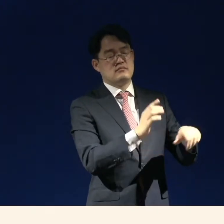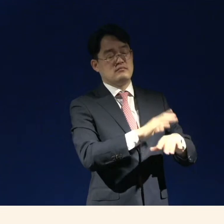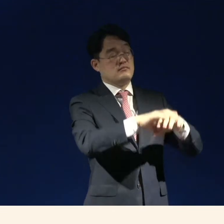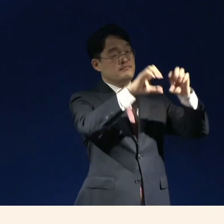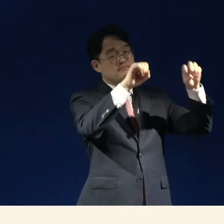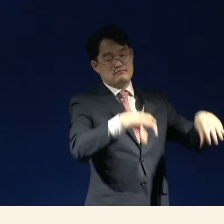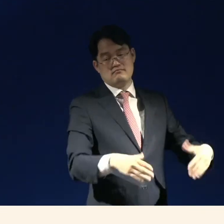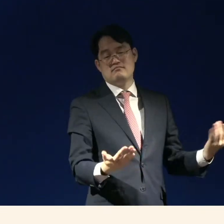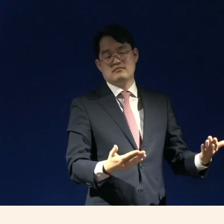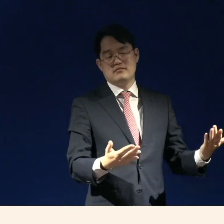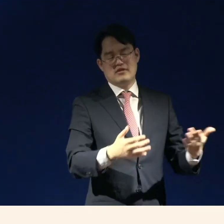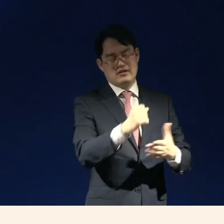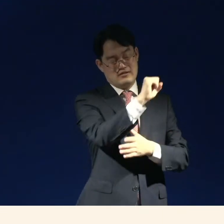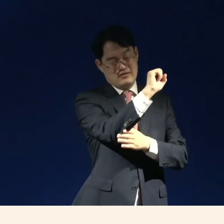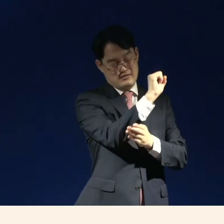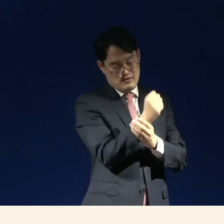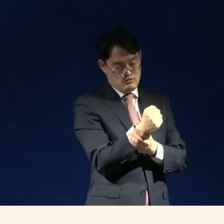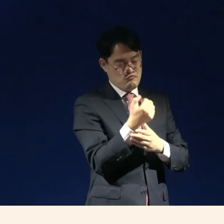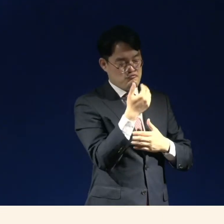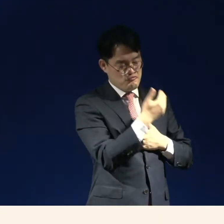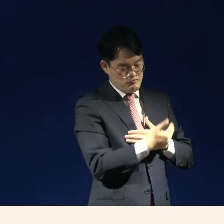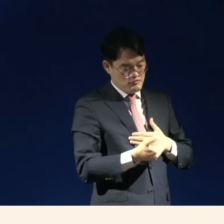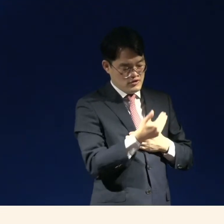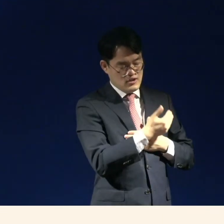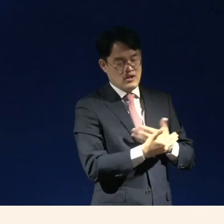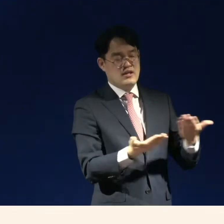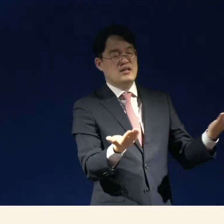다 썩을 육체를 위한 육체의 일이라는 거.